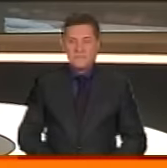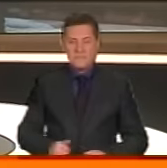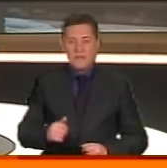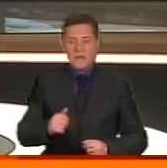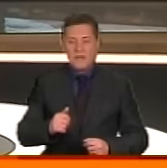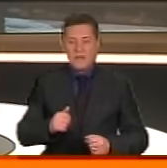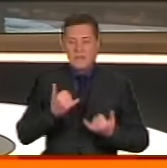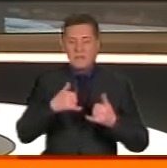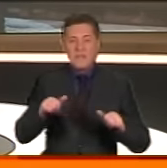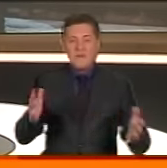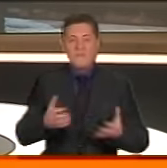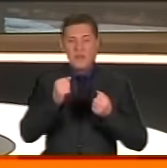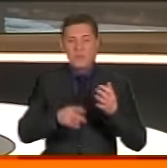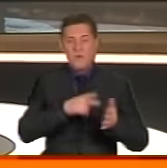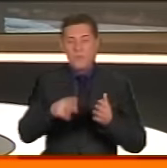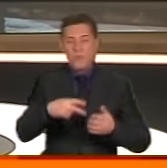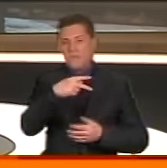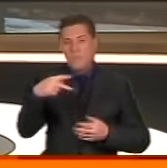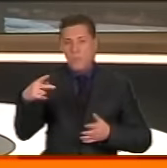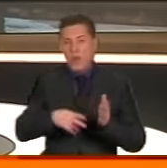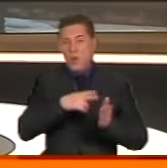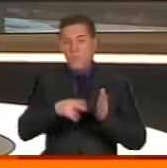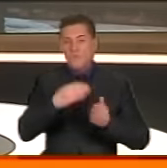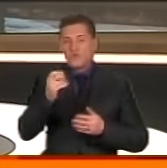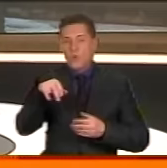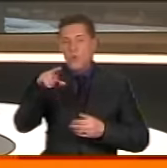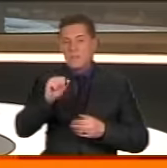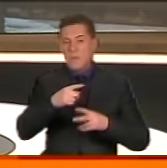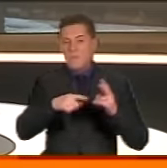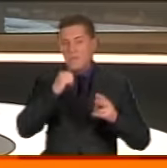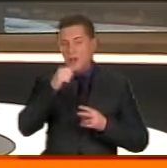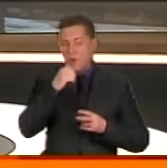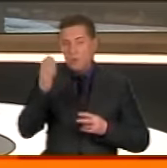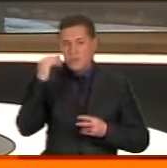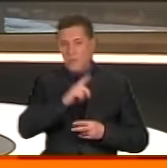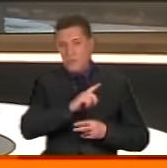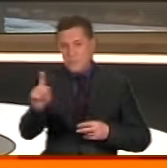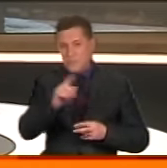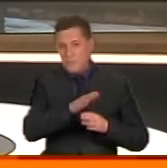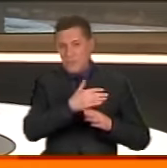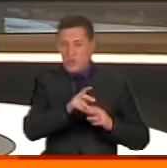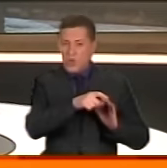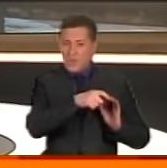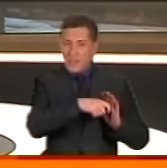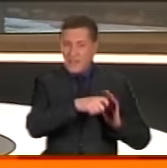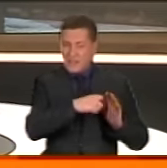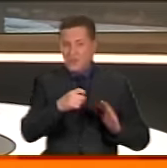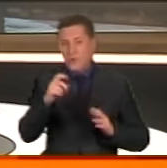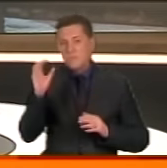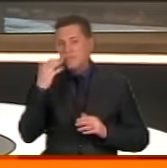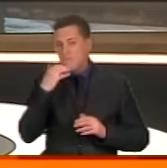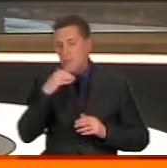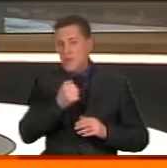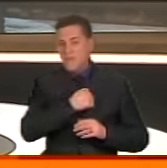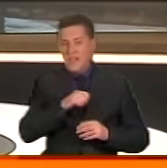Дивом врятований потяг. Двоповерховий поїзд «Шкода» 1,5 роки тому курсував між Донецьком та Сімферополем. Навіть коли розпочались воєнні